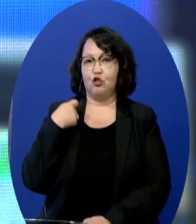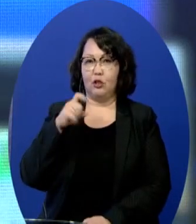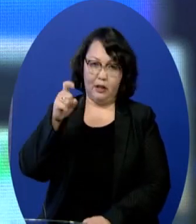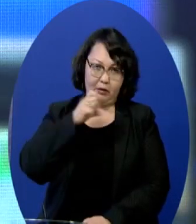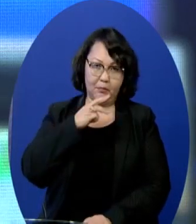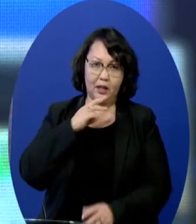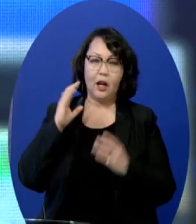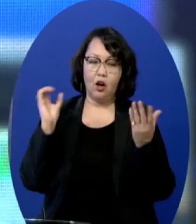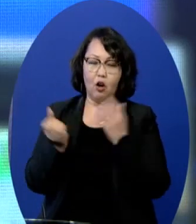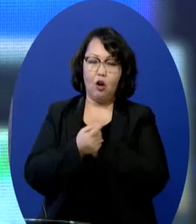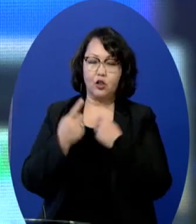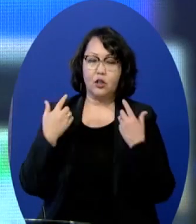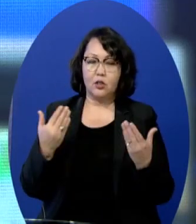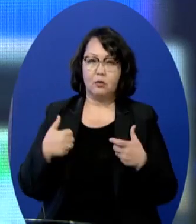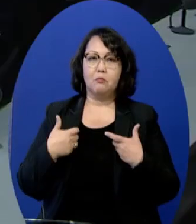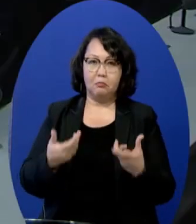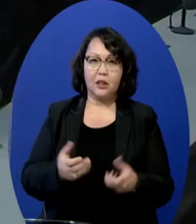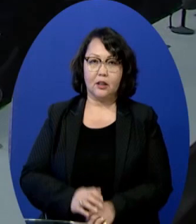үеэр онцлж мэдээллээ.